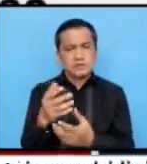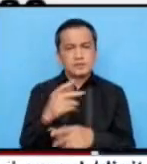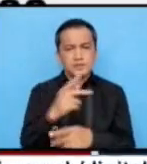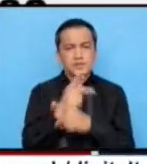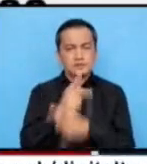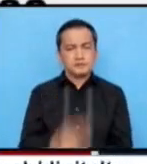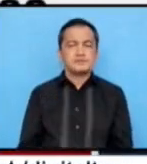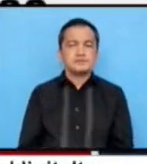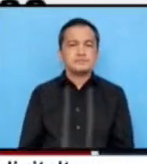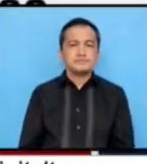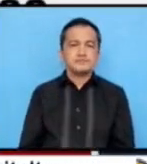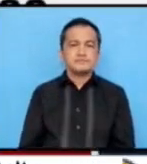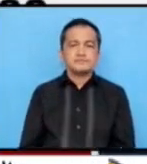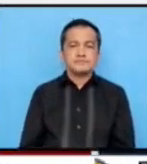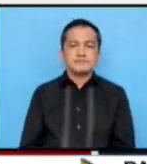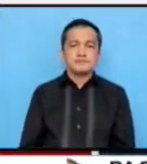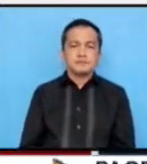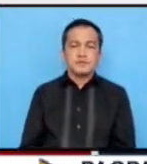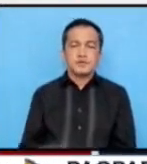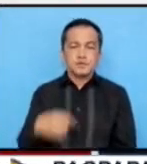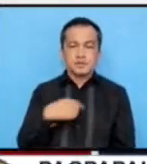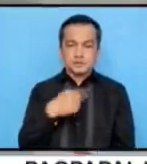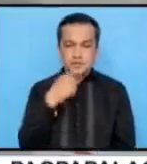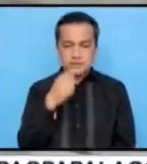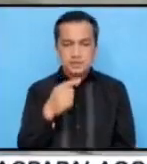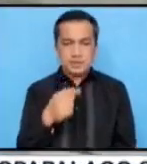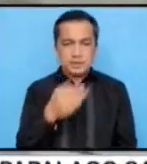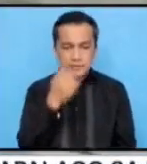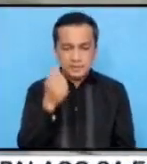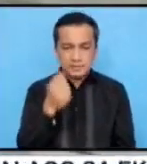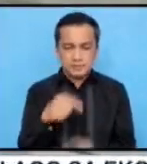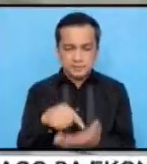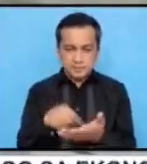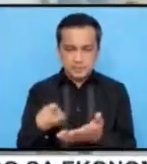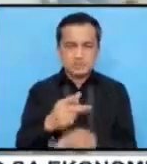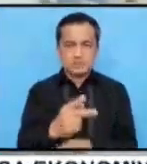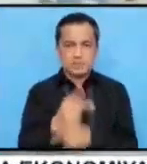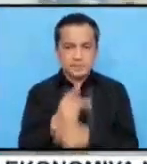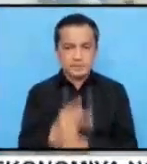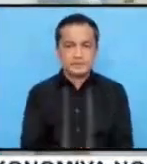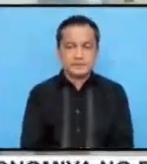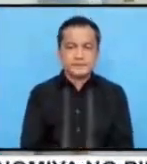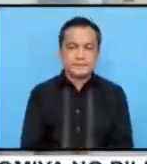Sinasabi nga po namin, the best compensation is prevention. Luisa